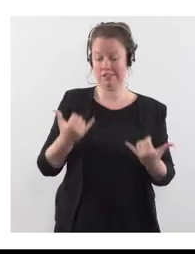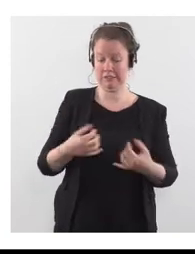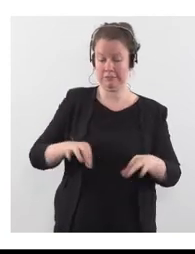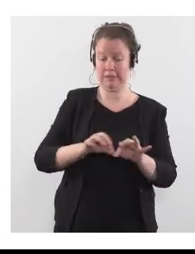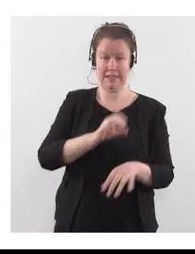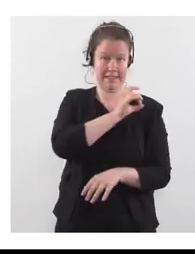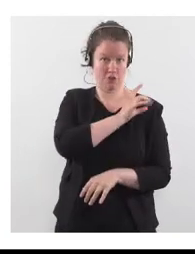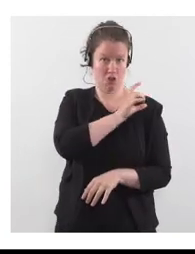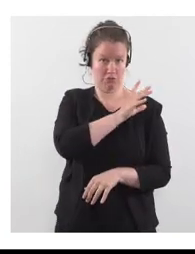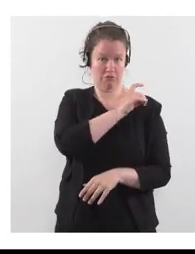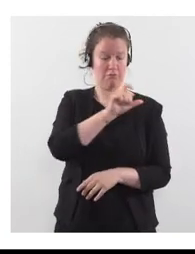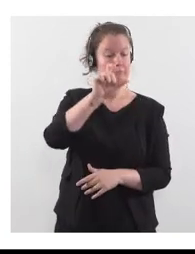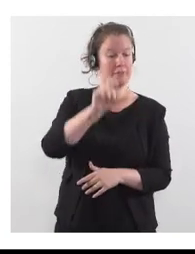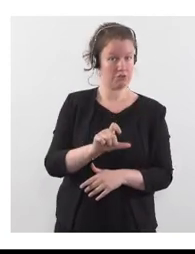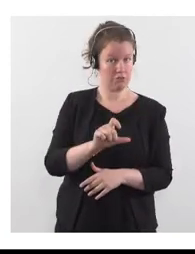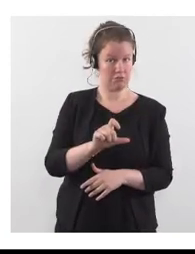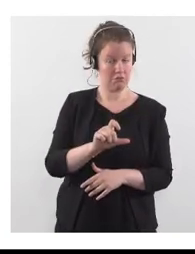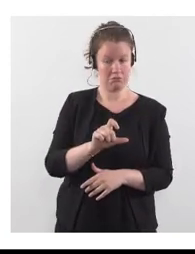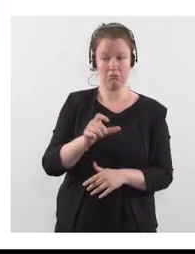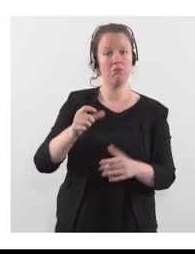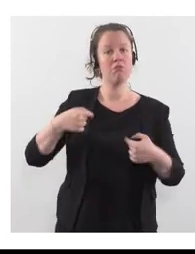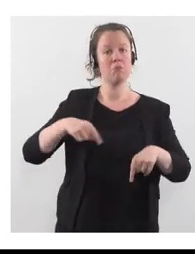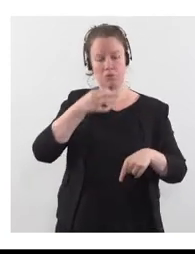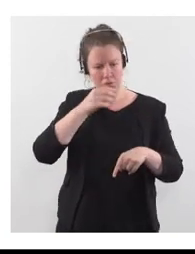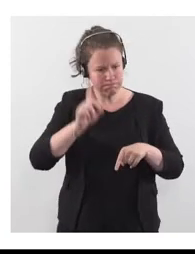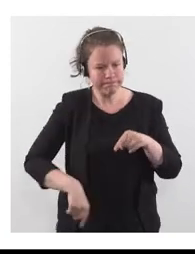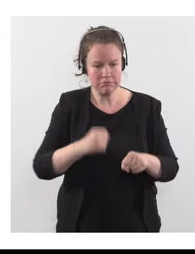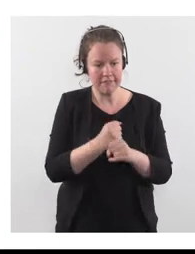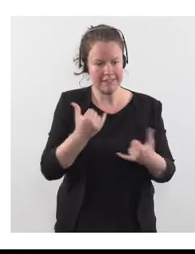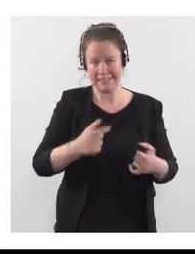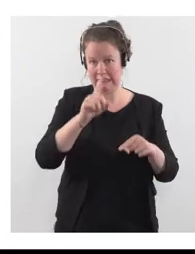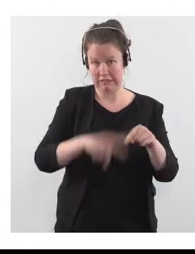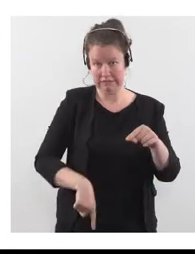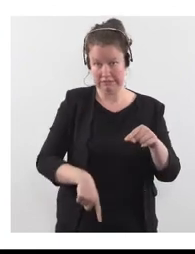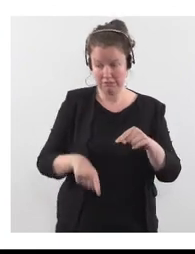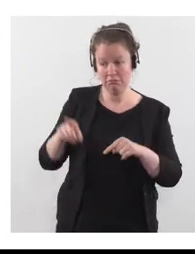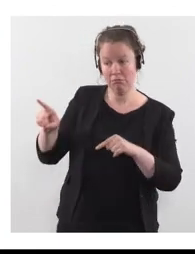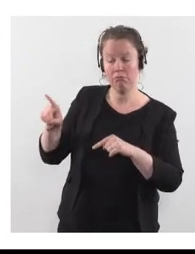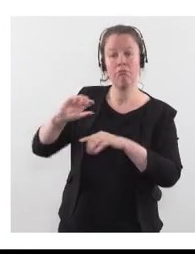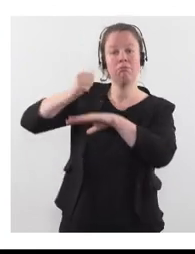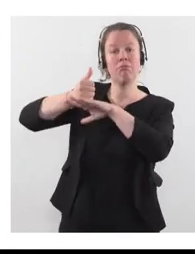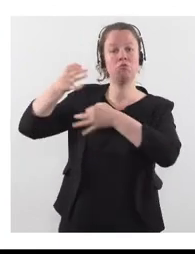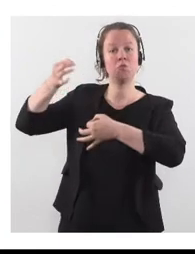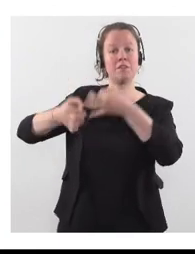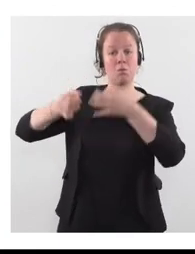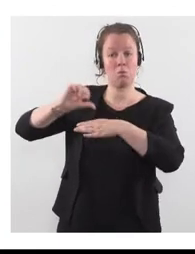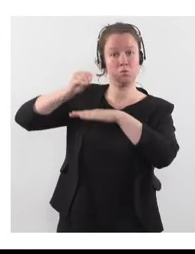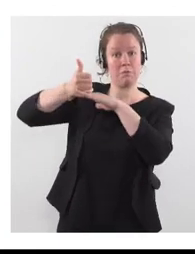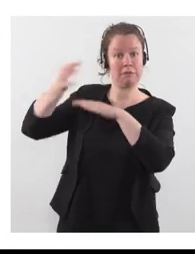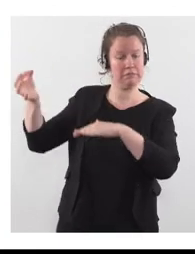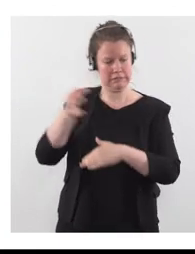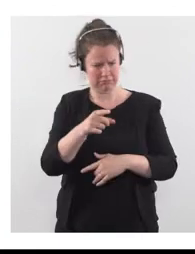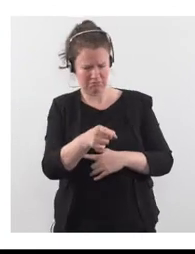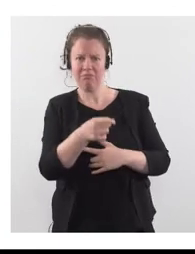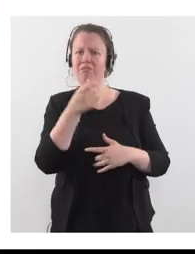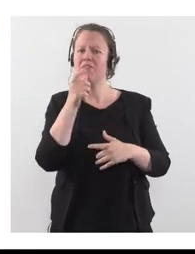et la Cour suprême a trouvé que cette interdiction n'était non constitutionnelle, anticonstitutionnelle,